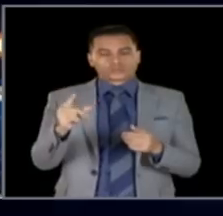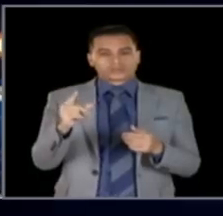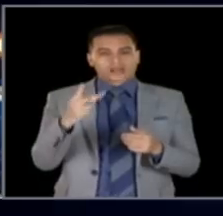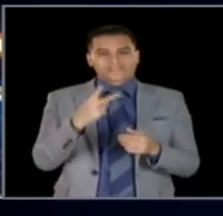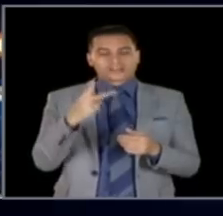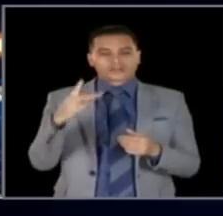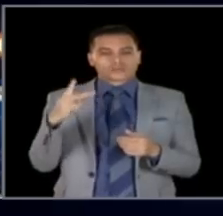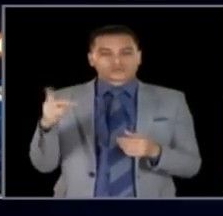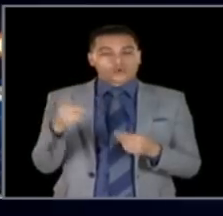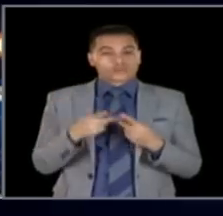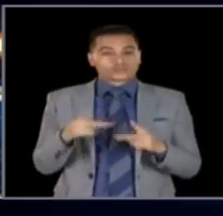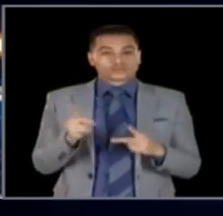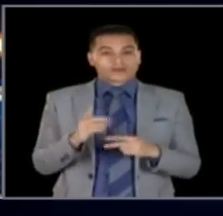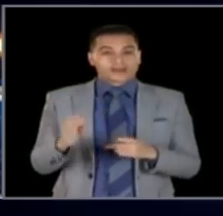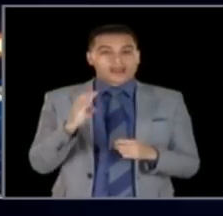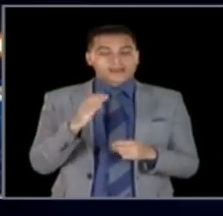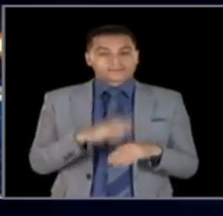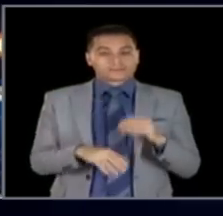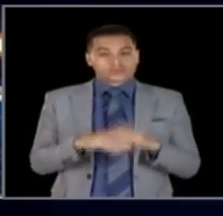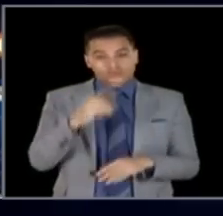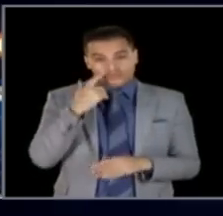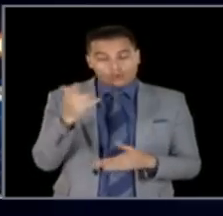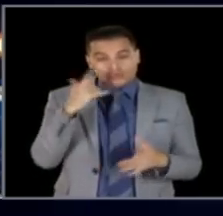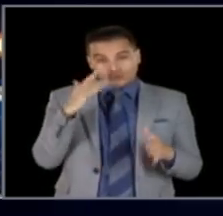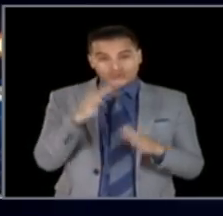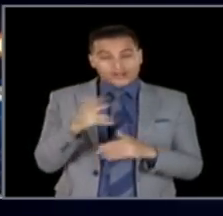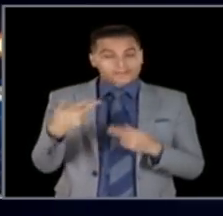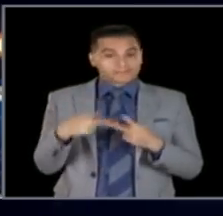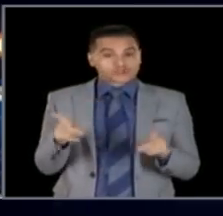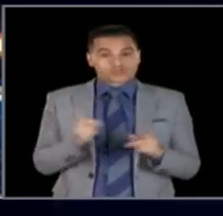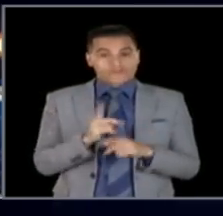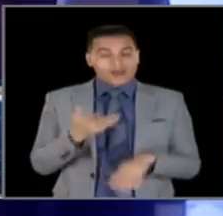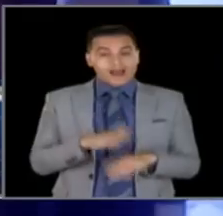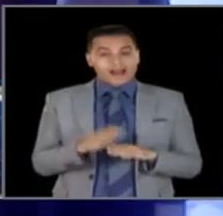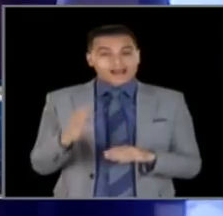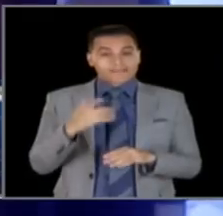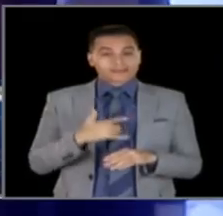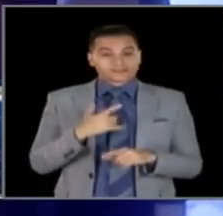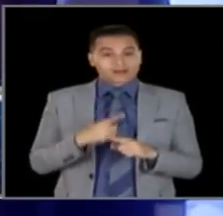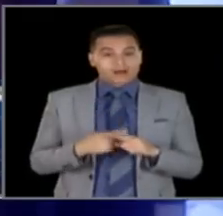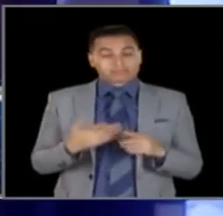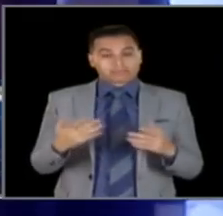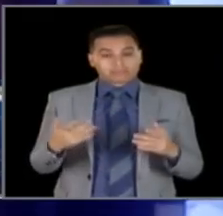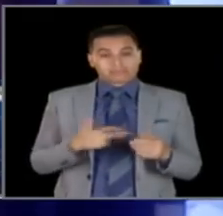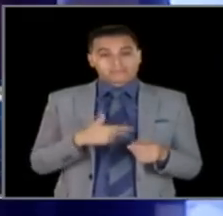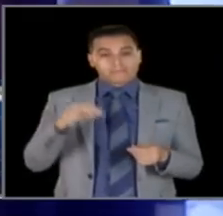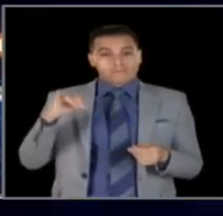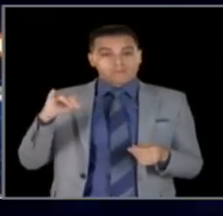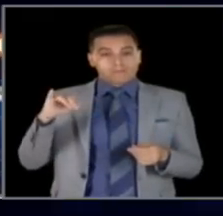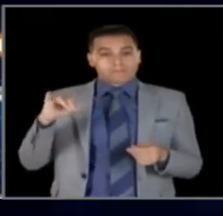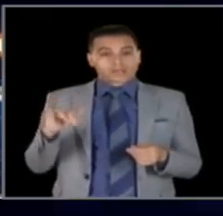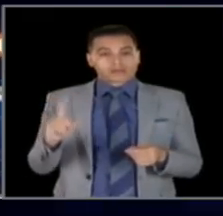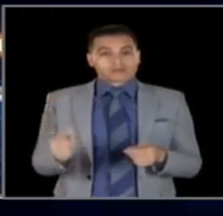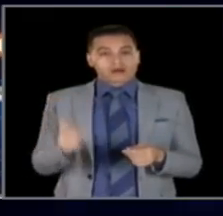هو نفسه مش موافق من قبل. لا ما يجاوب. لا يعني هو معترض جدا، معترض على اجابته. ميرال الطحاوي.